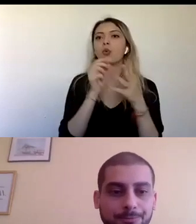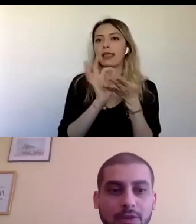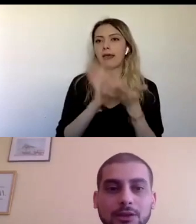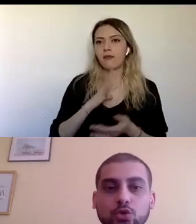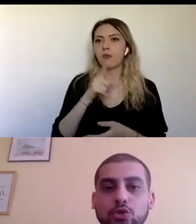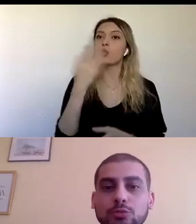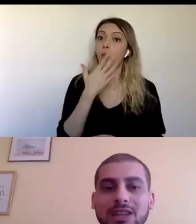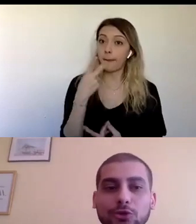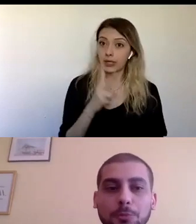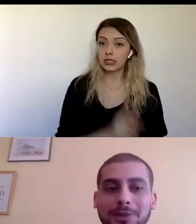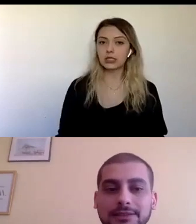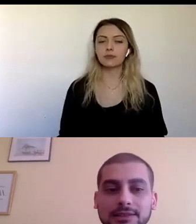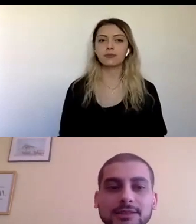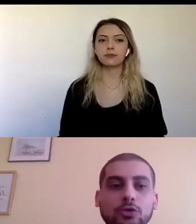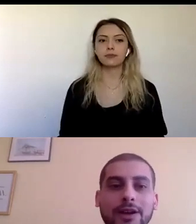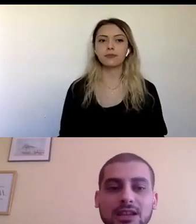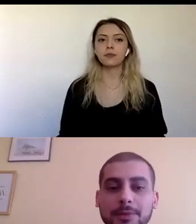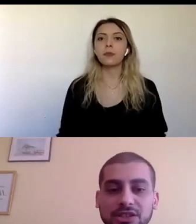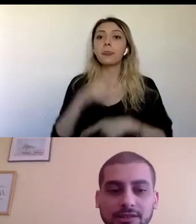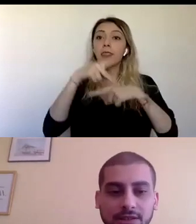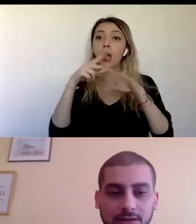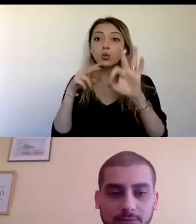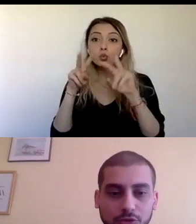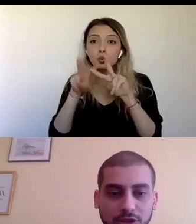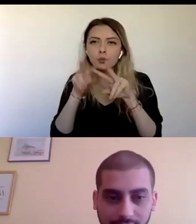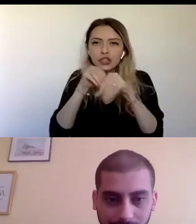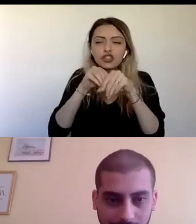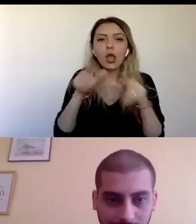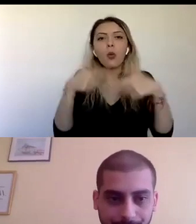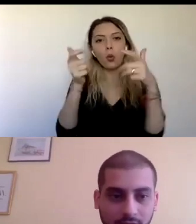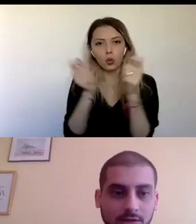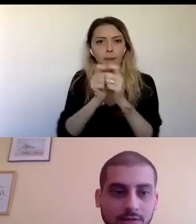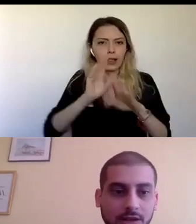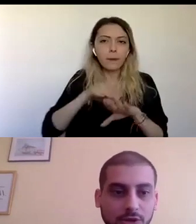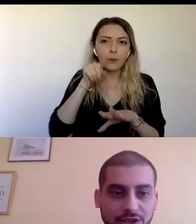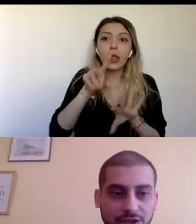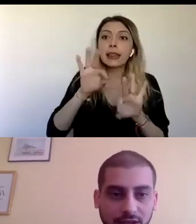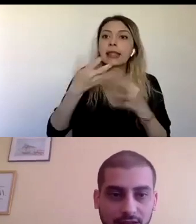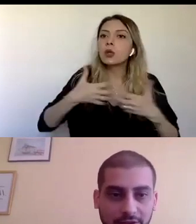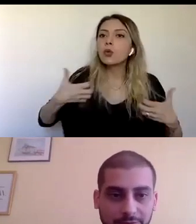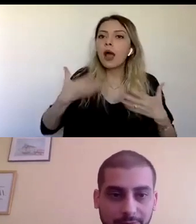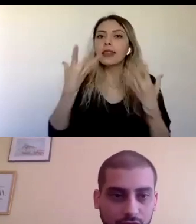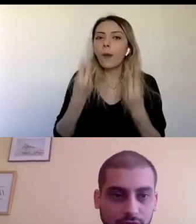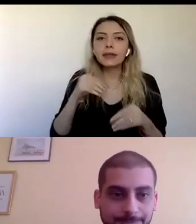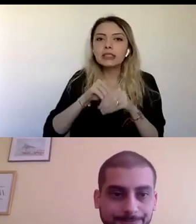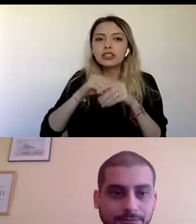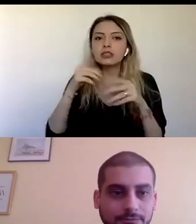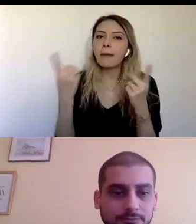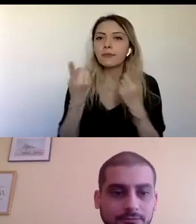Burada Zoom'daki bir toplantınızı nasıl güvenli yapabileceğinizi bulabilirsiniz. Burada çeşitli ayarlar